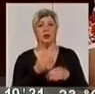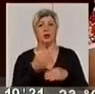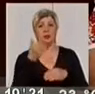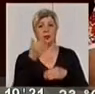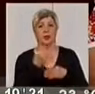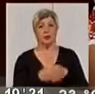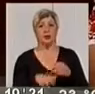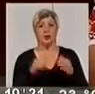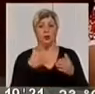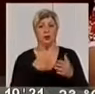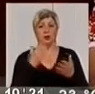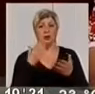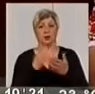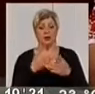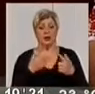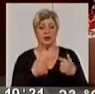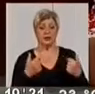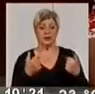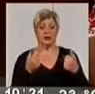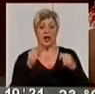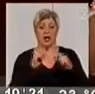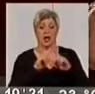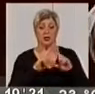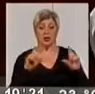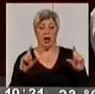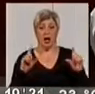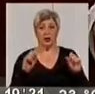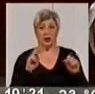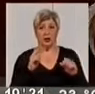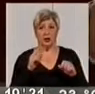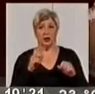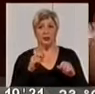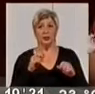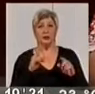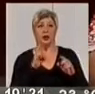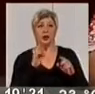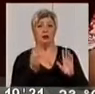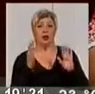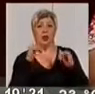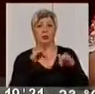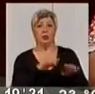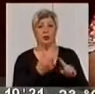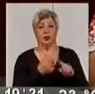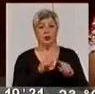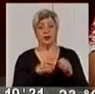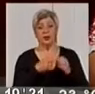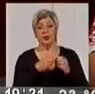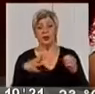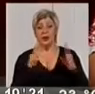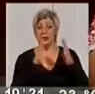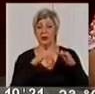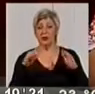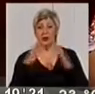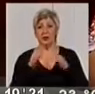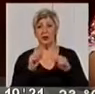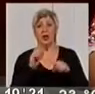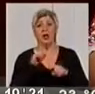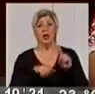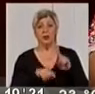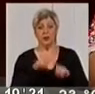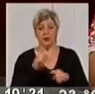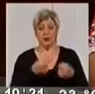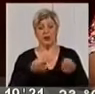нас наших підприємств, які знаходяться і на морі, це 15 закладів, і батьки дійсно там, які не